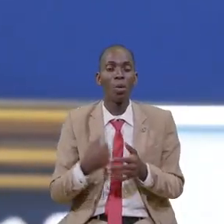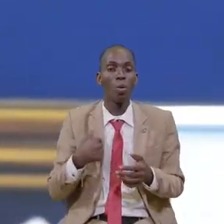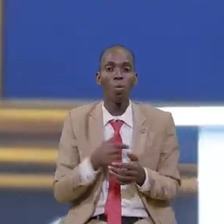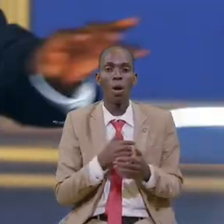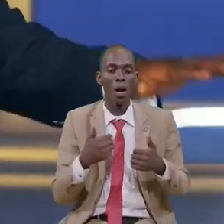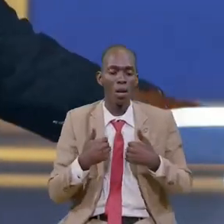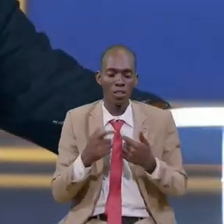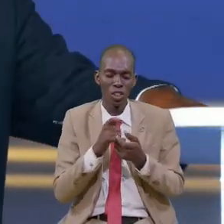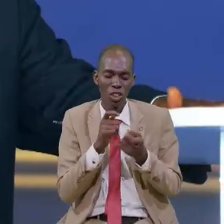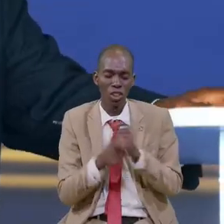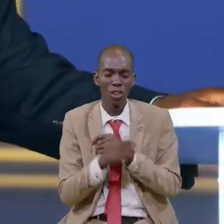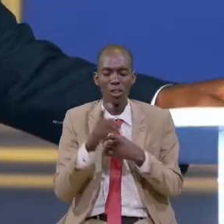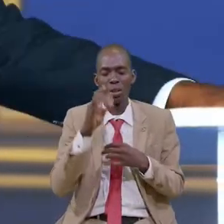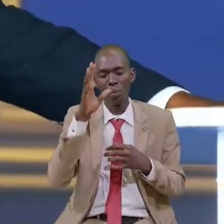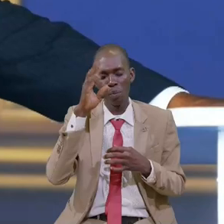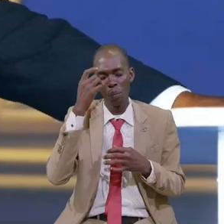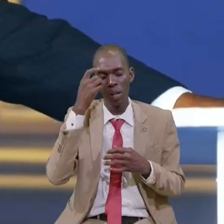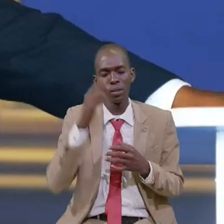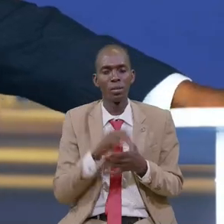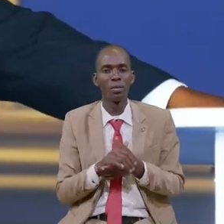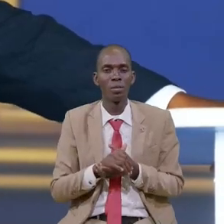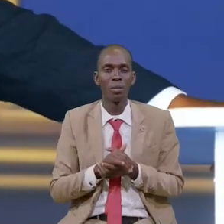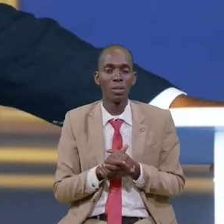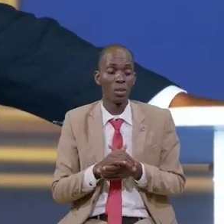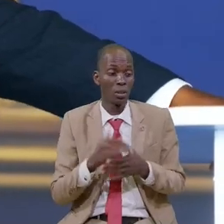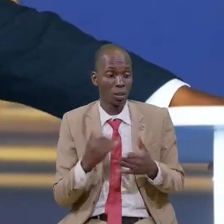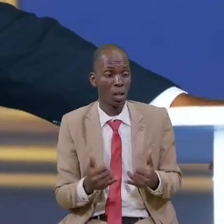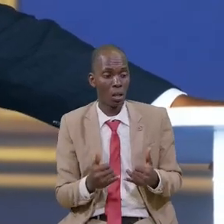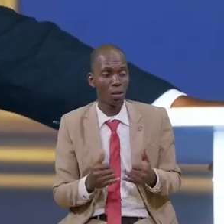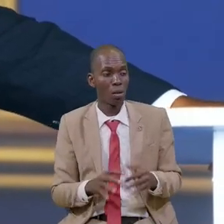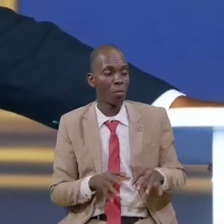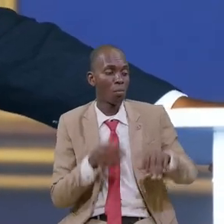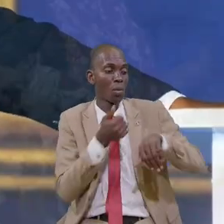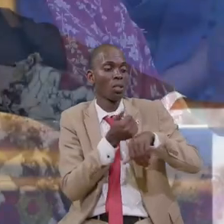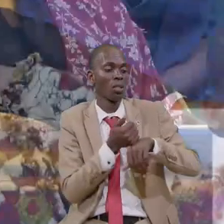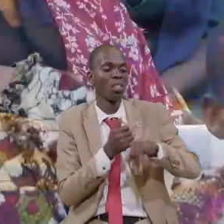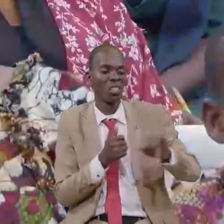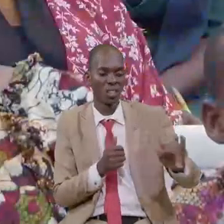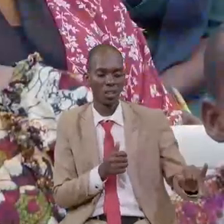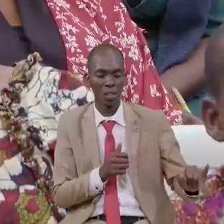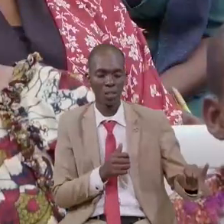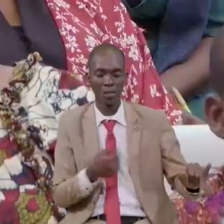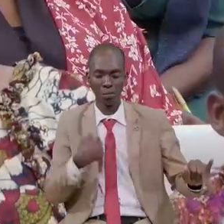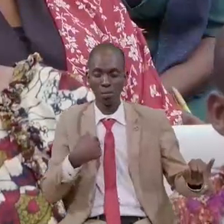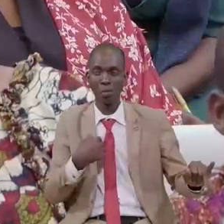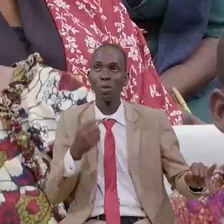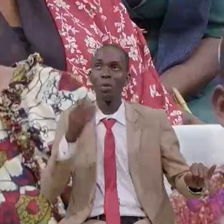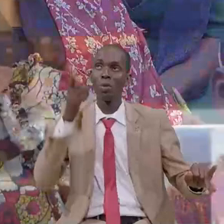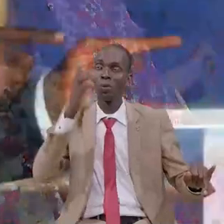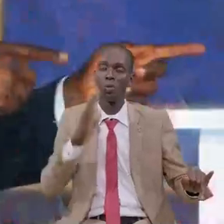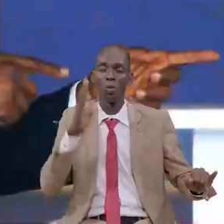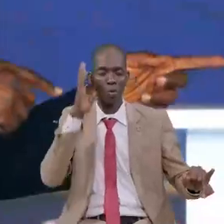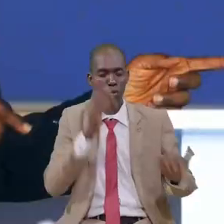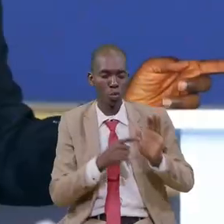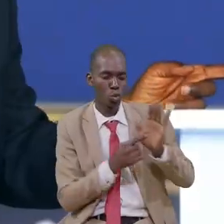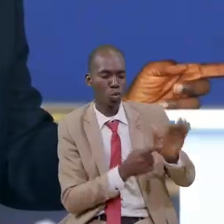un état d'esprit changé. En réalité maintenant, les montagnes restent même là-bas. Je vais te montrer quelque chose. Tu